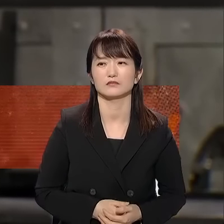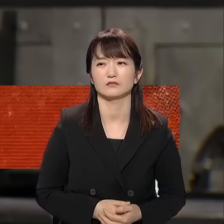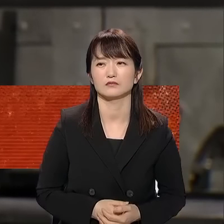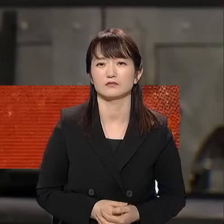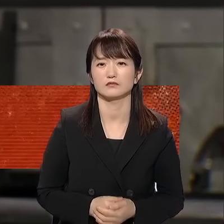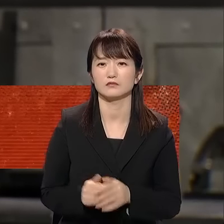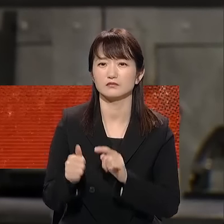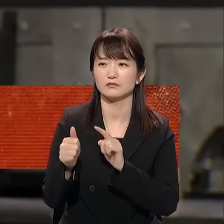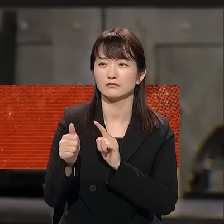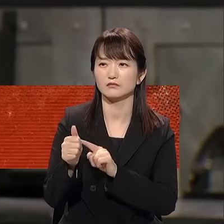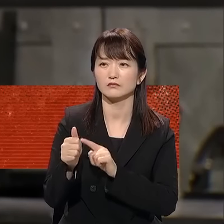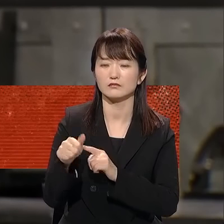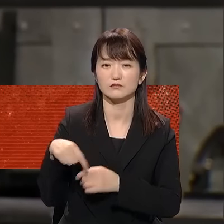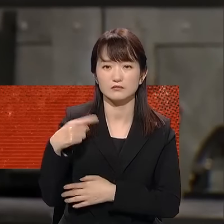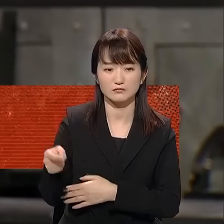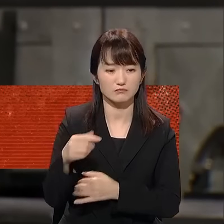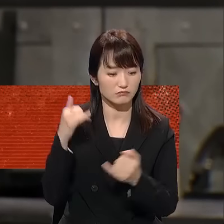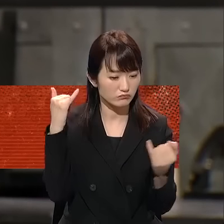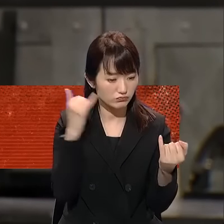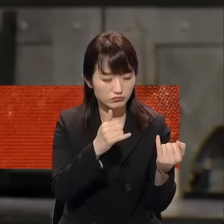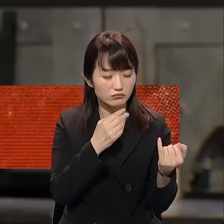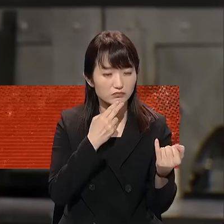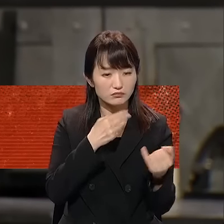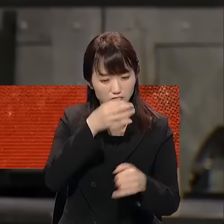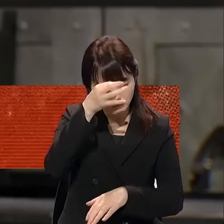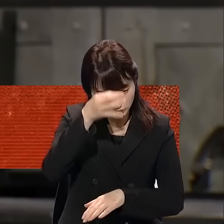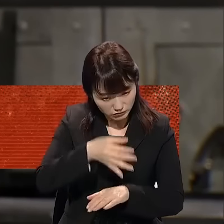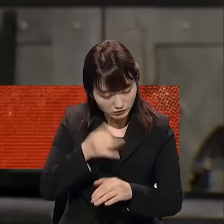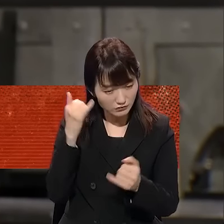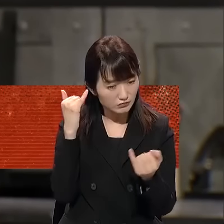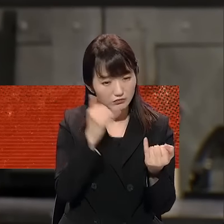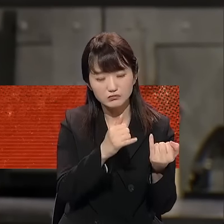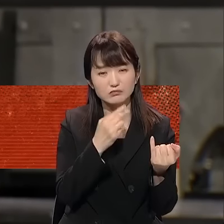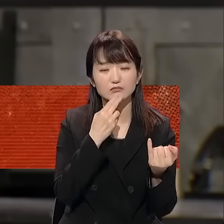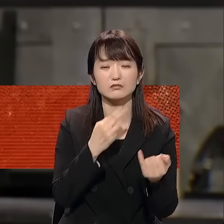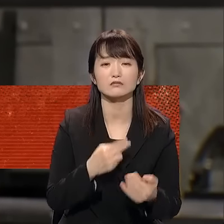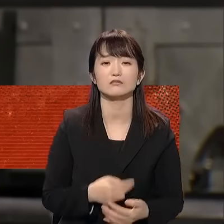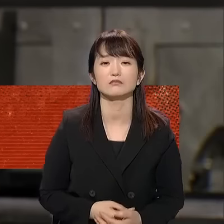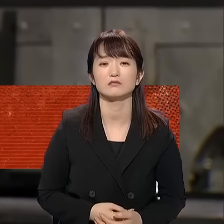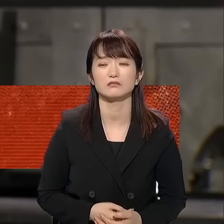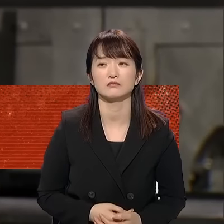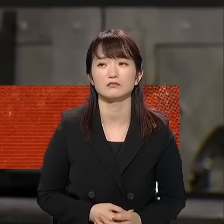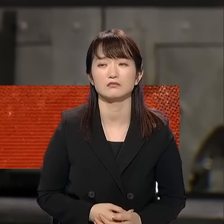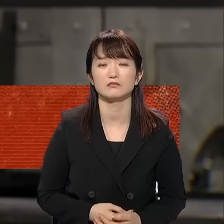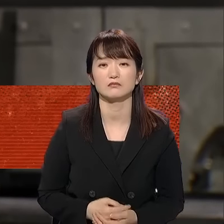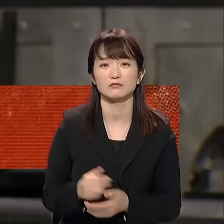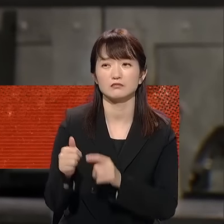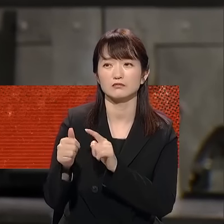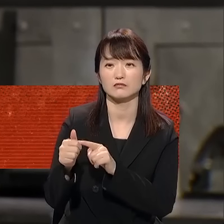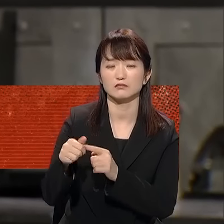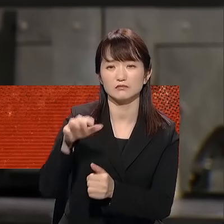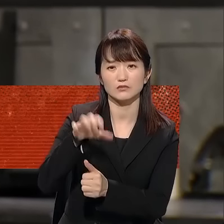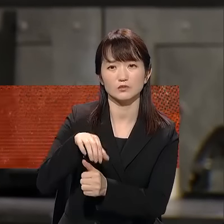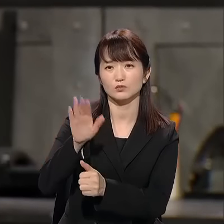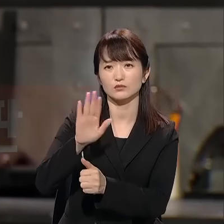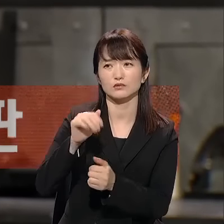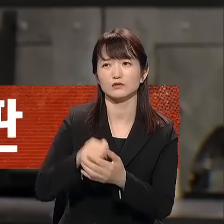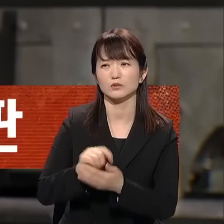가해자가 그 후로 연락도 없고 미안하다는 사과도 전혀 없었다고 하는데이 가해자가 사실